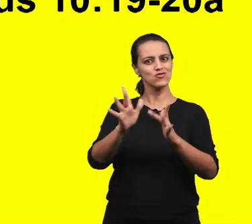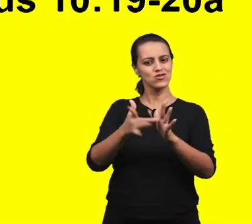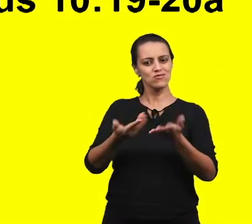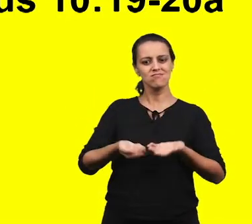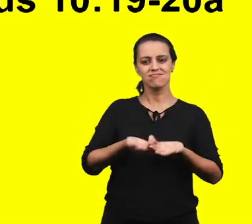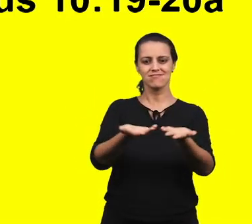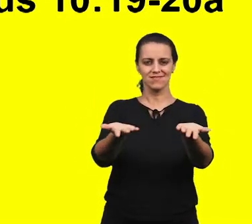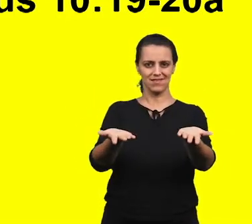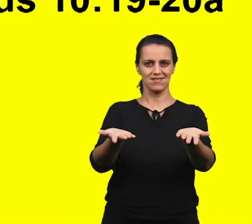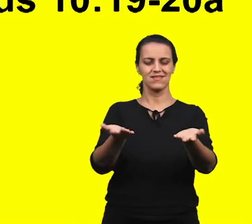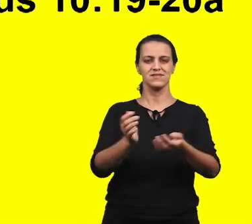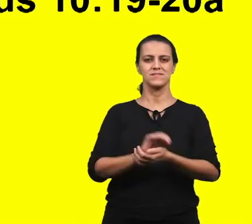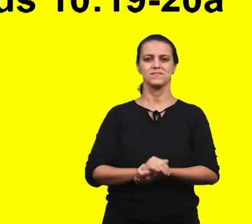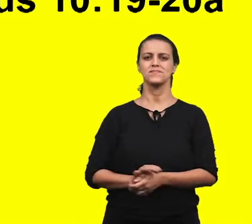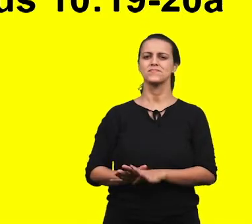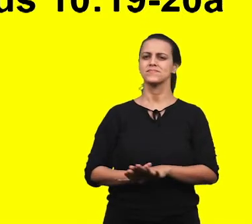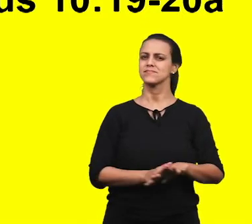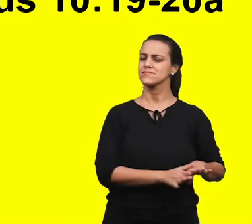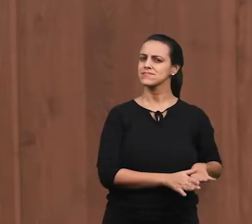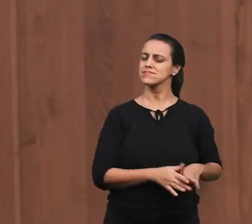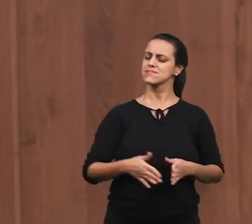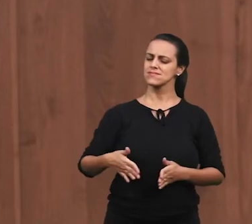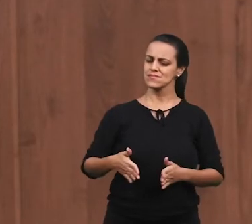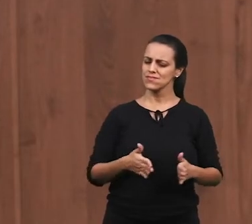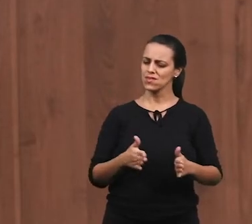Иисуса Христа, путем новым и живым.